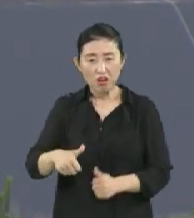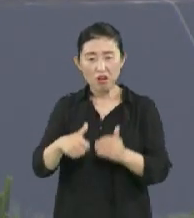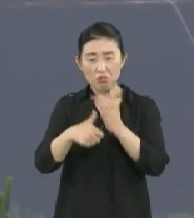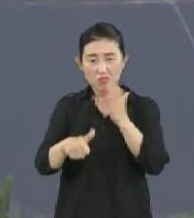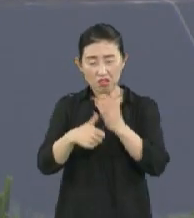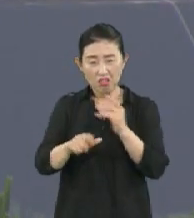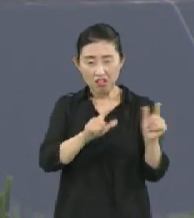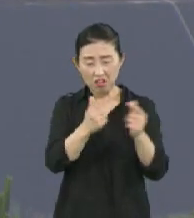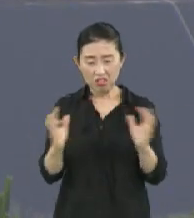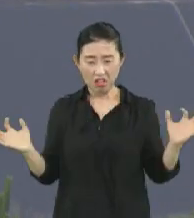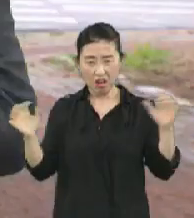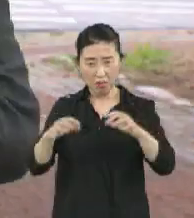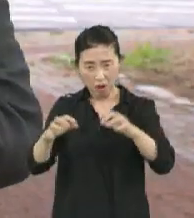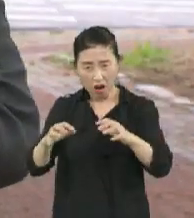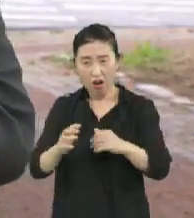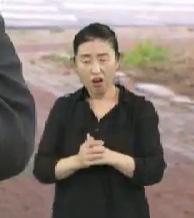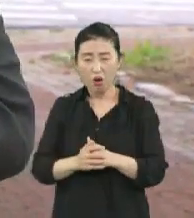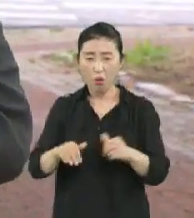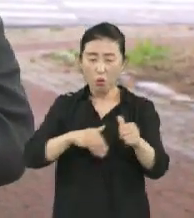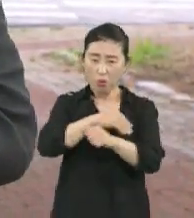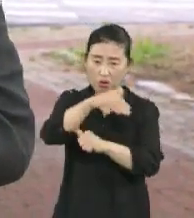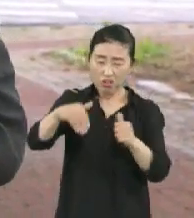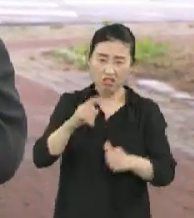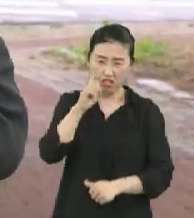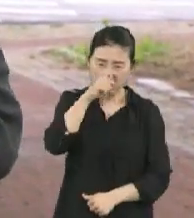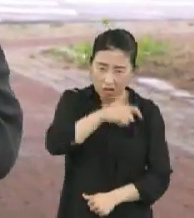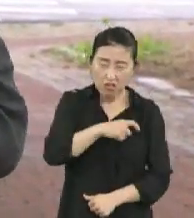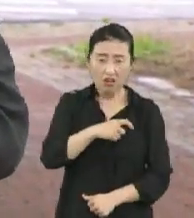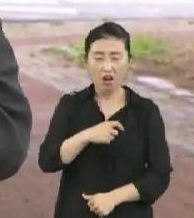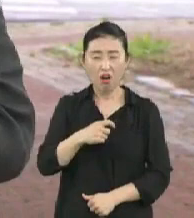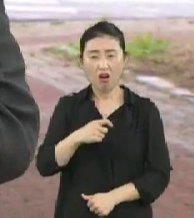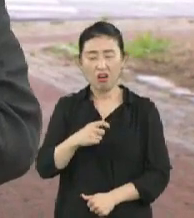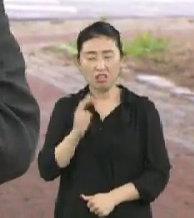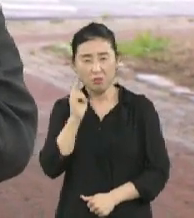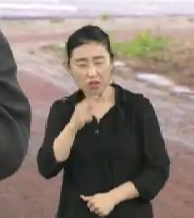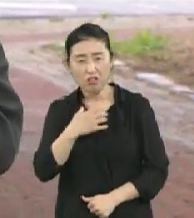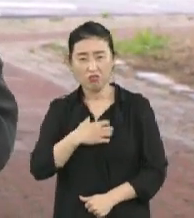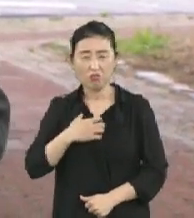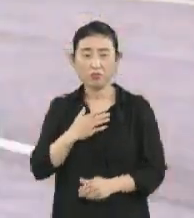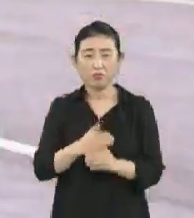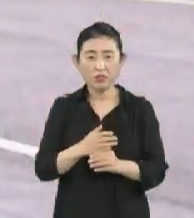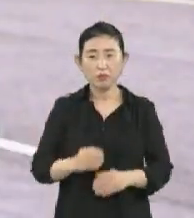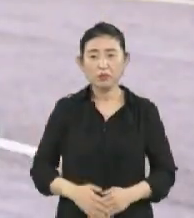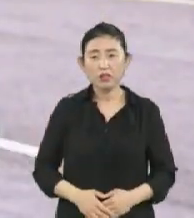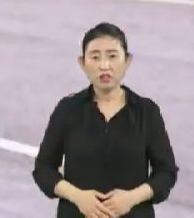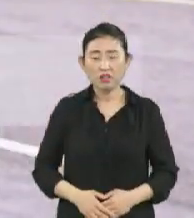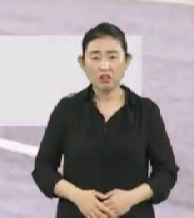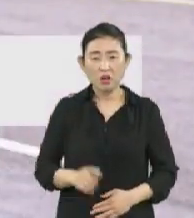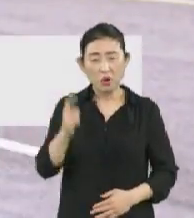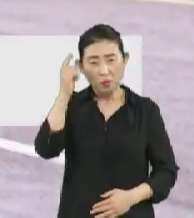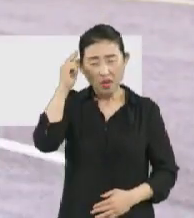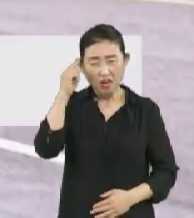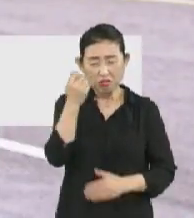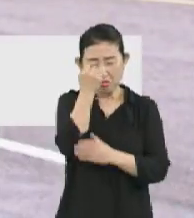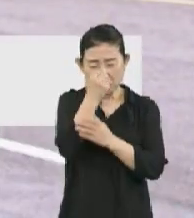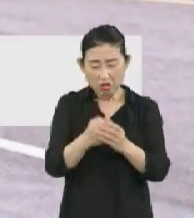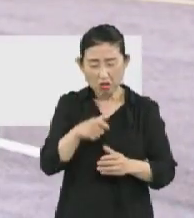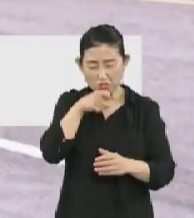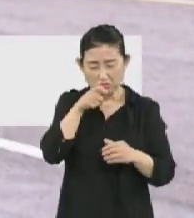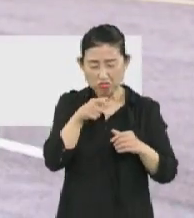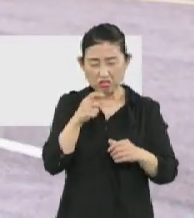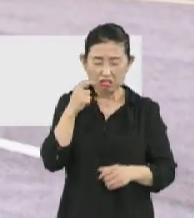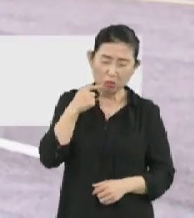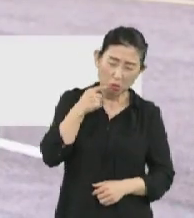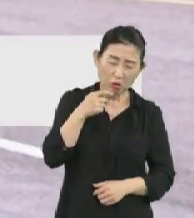폐기물이 서산으로 몰려들어 환경 오염이 극심해질 걸로 우려하고 있습니다. 침출수 문제나 악취 문제가 가장